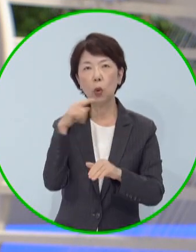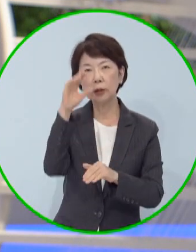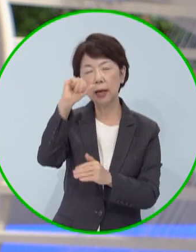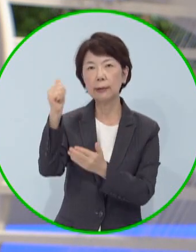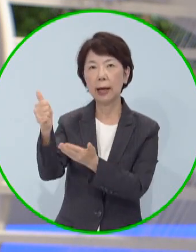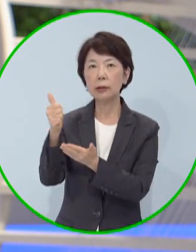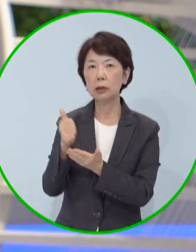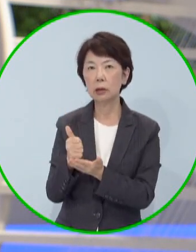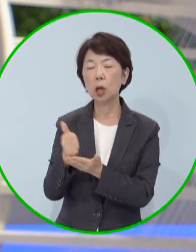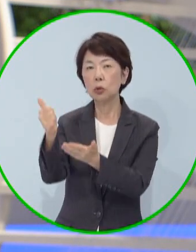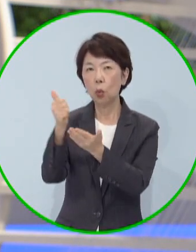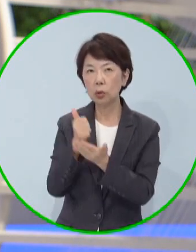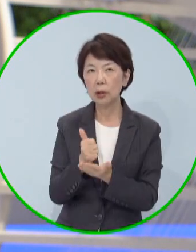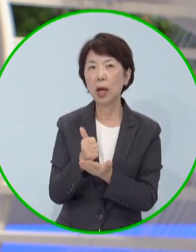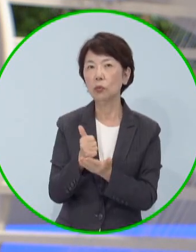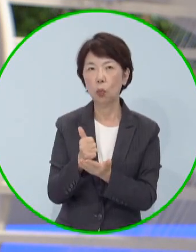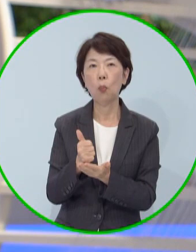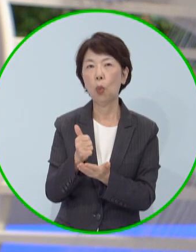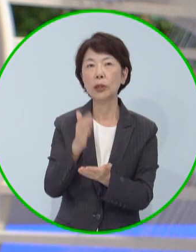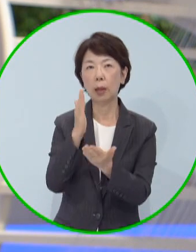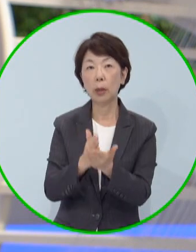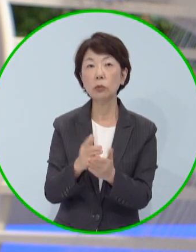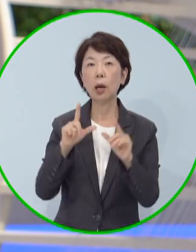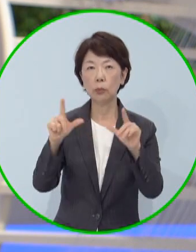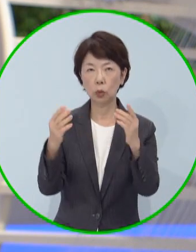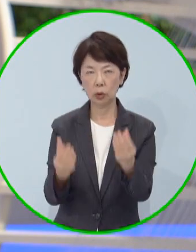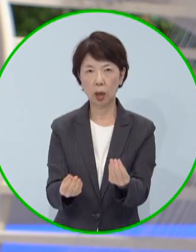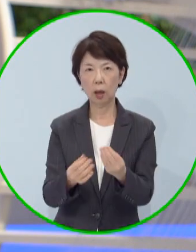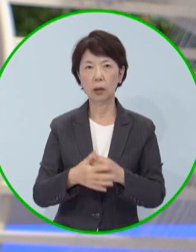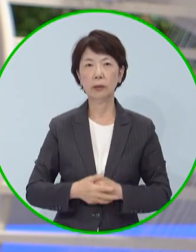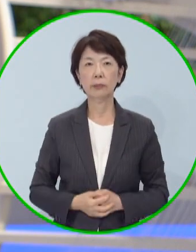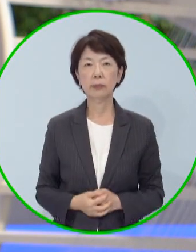正体を撤回すると発表しました